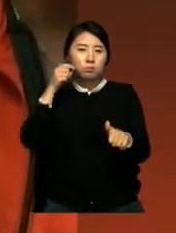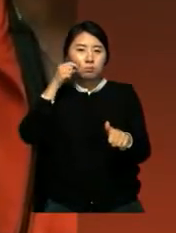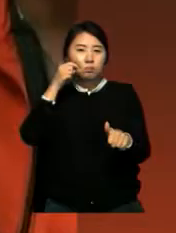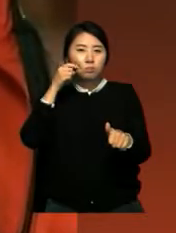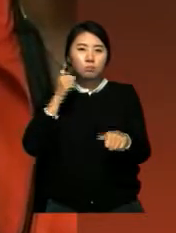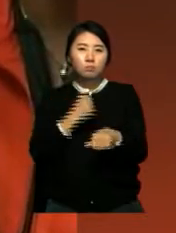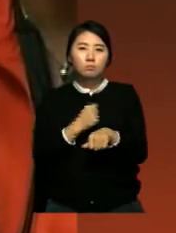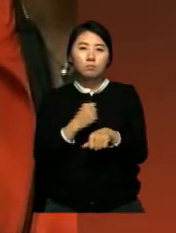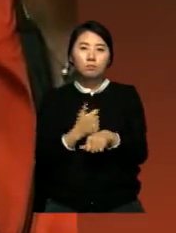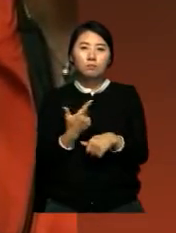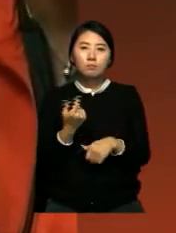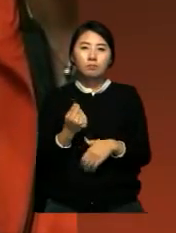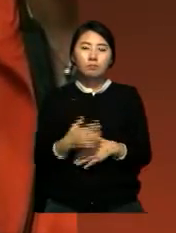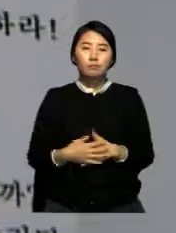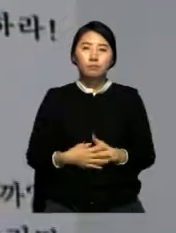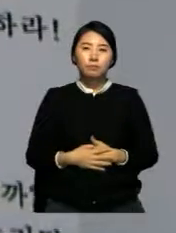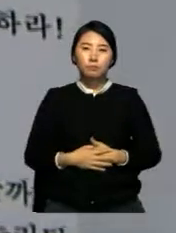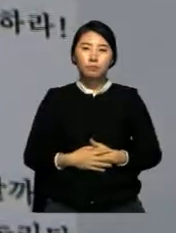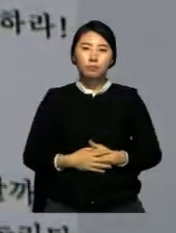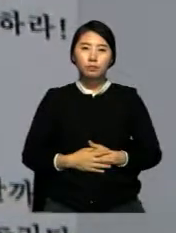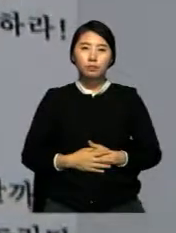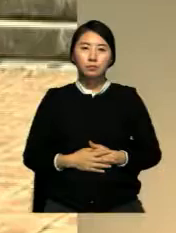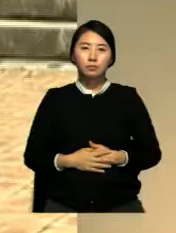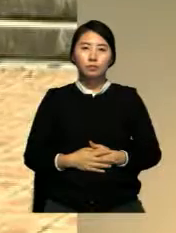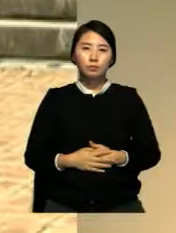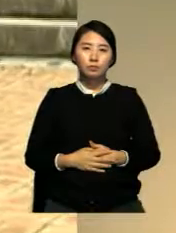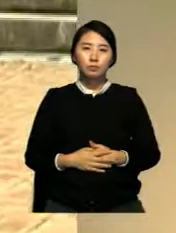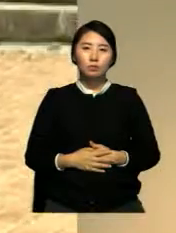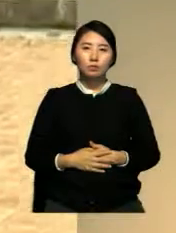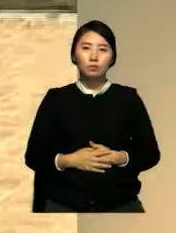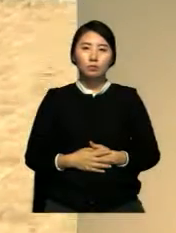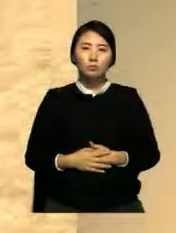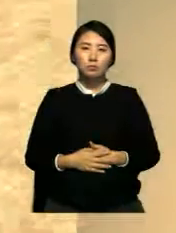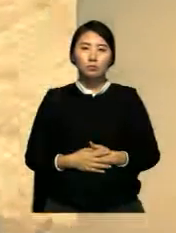보입니다 서울 경기 케이블 tv 전 정천 입니다